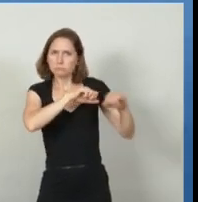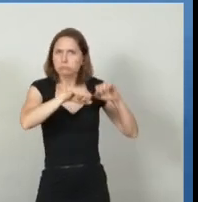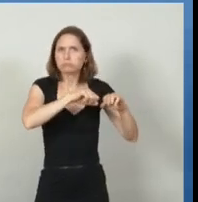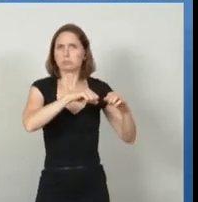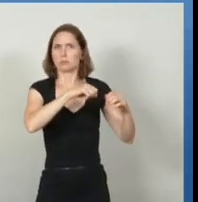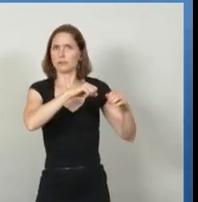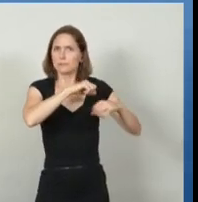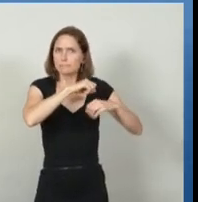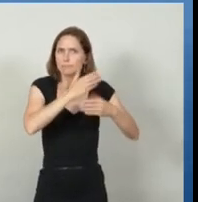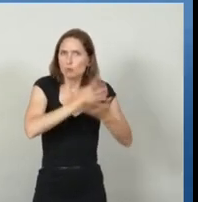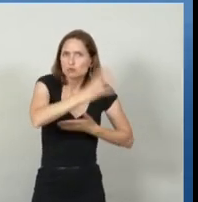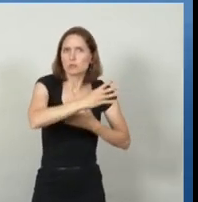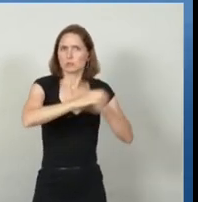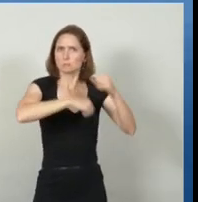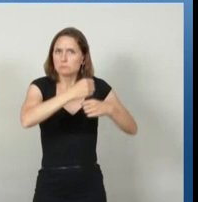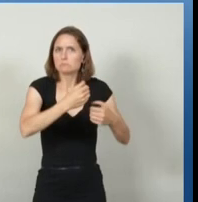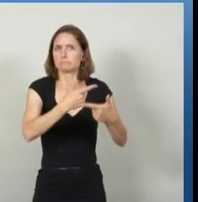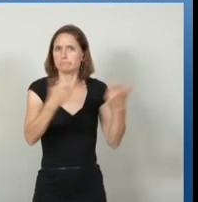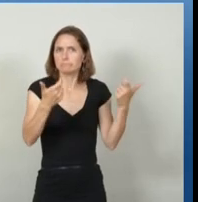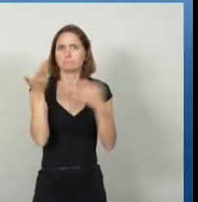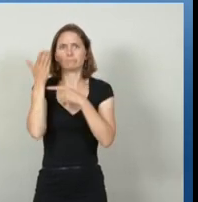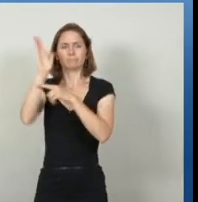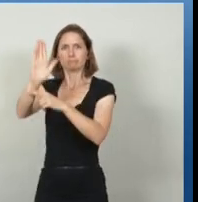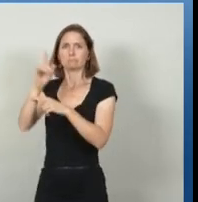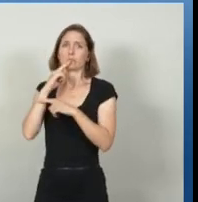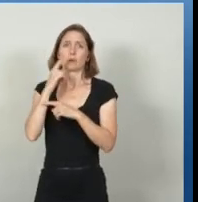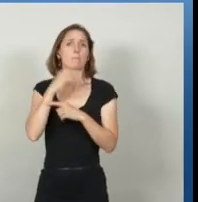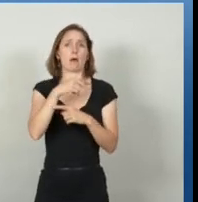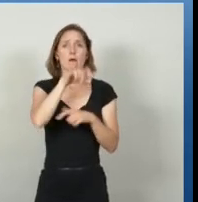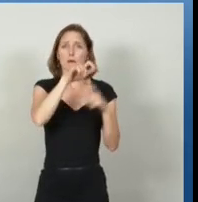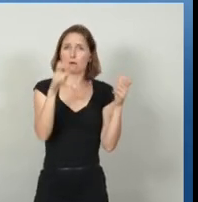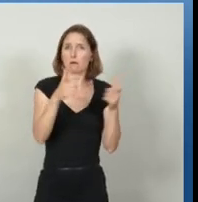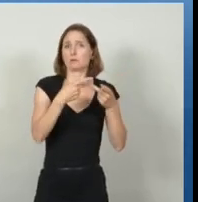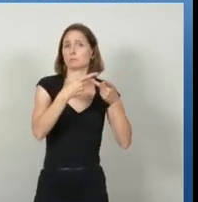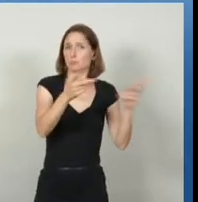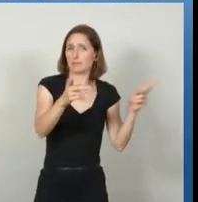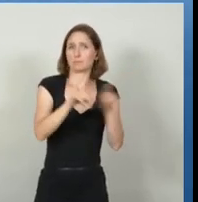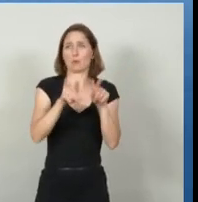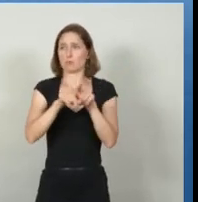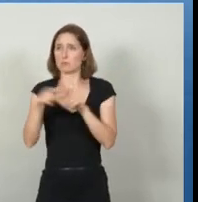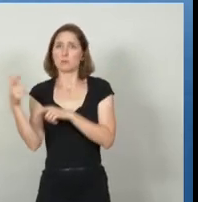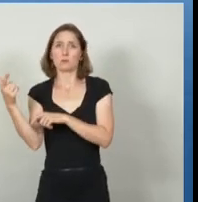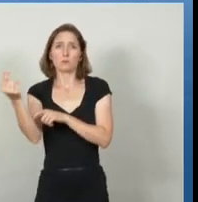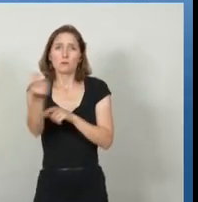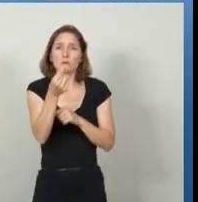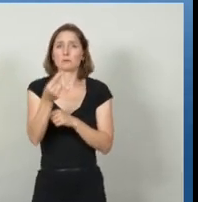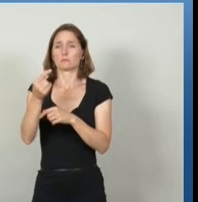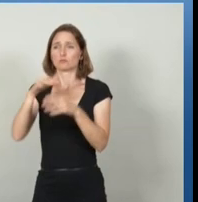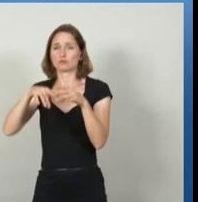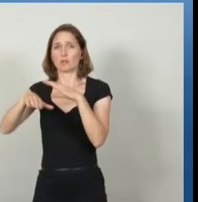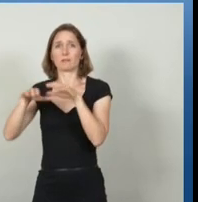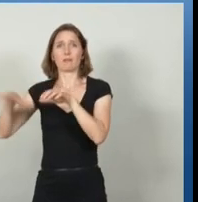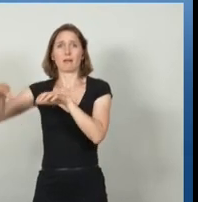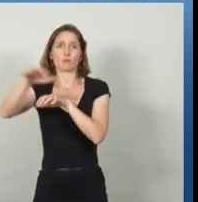porté à la fois par les acteurs publics mais aussi par l'ensemble des acteurs du territoire dans une démarche d'accélérer les transitions de